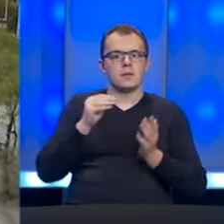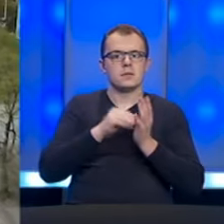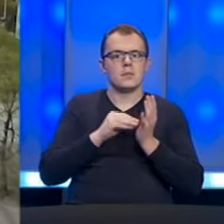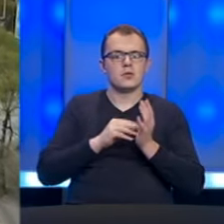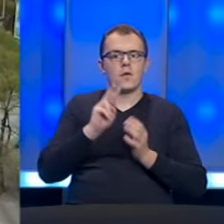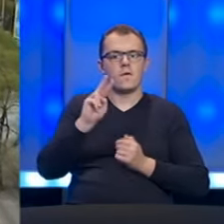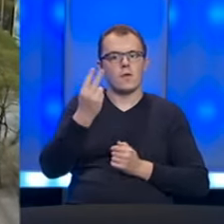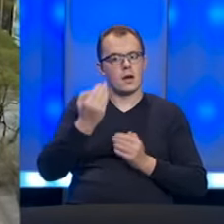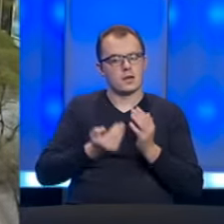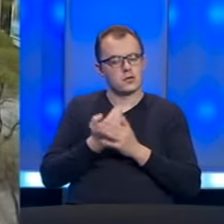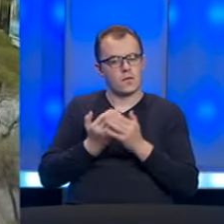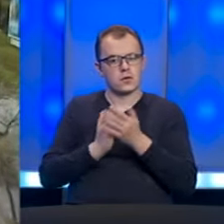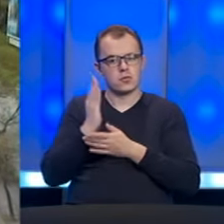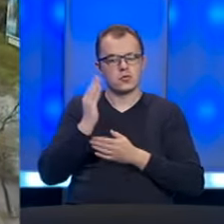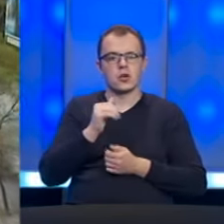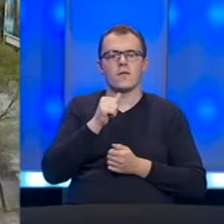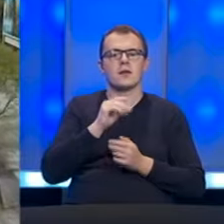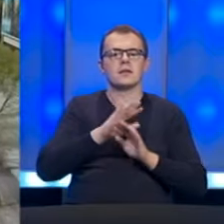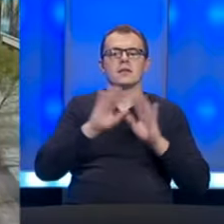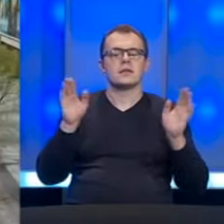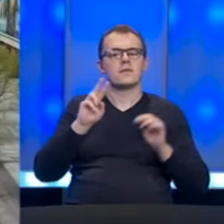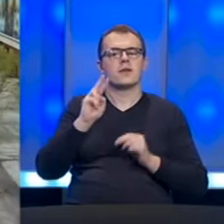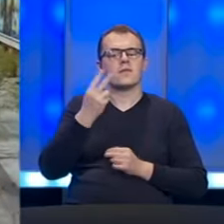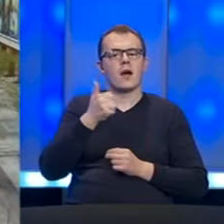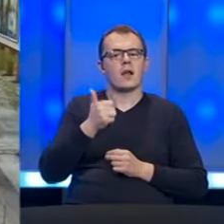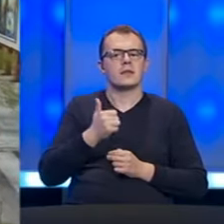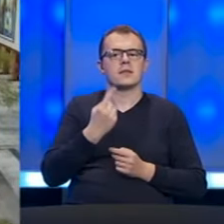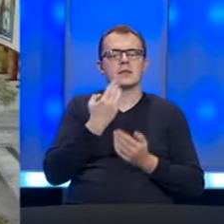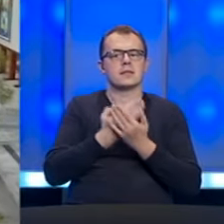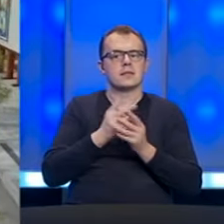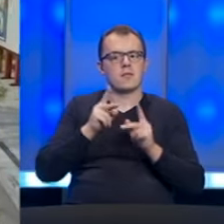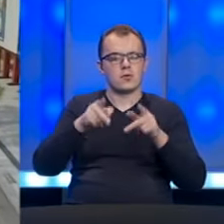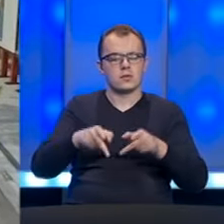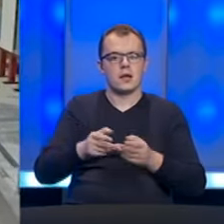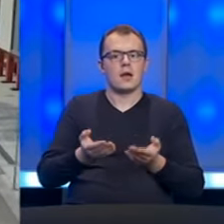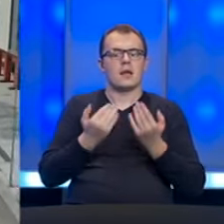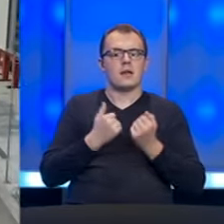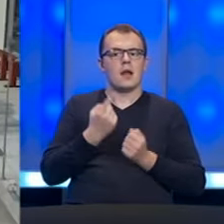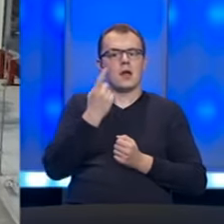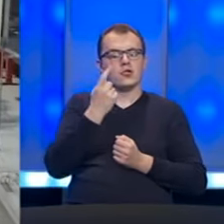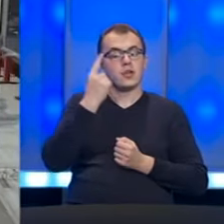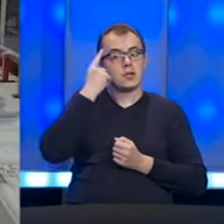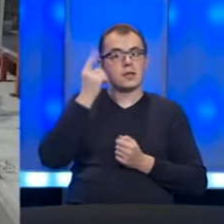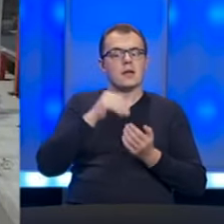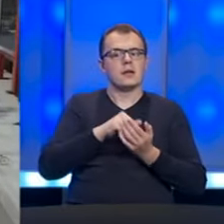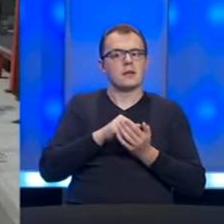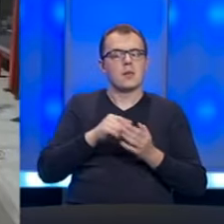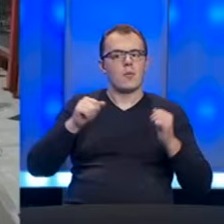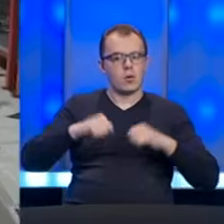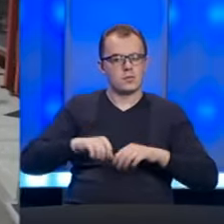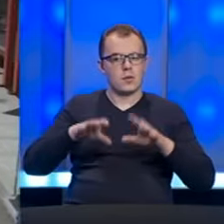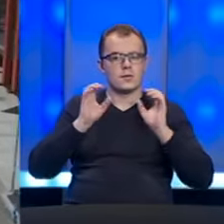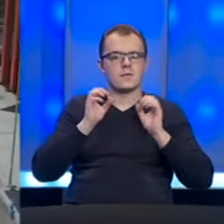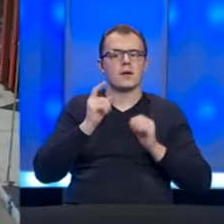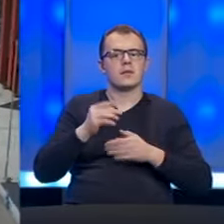je 12 novih slučajeva i svih 12 je iz Mostara. Dakle, još jedan znak da trebamo krajnje ozbiljno